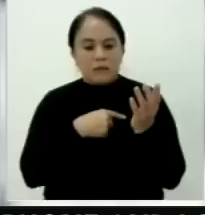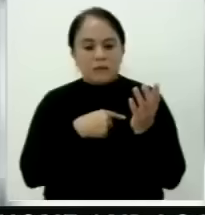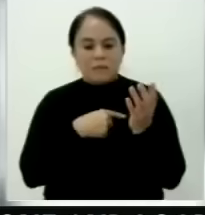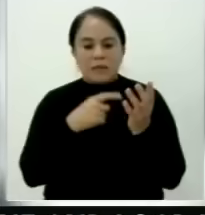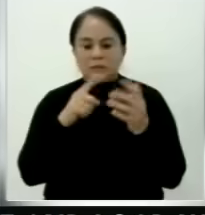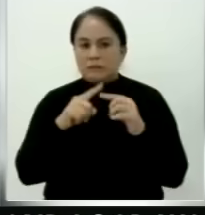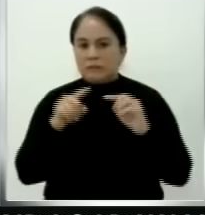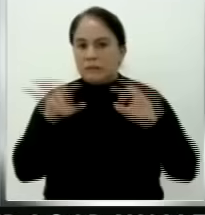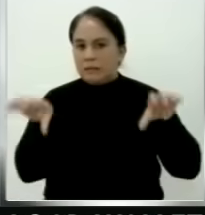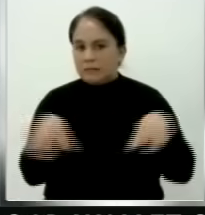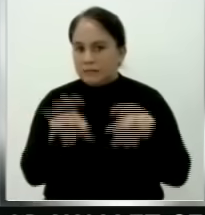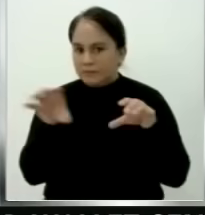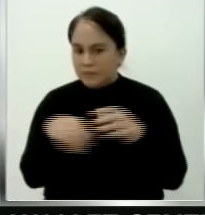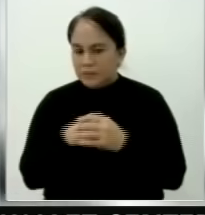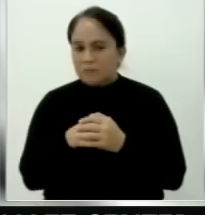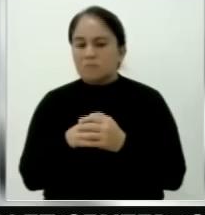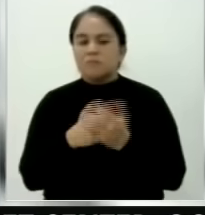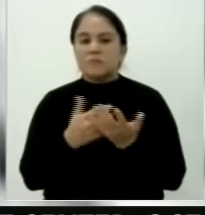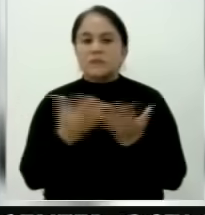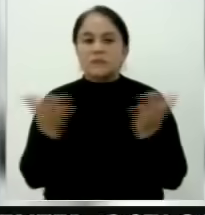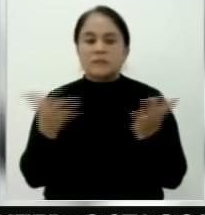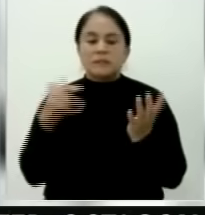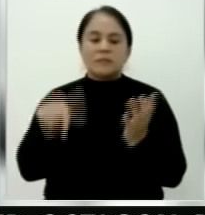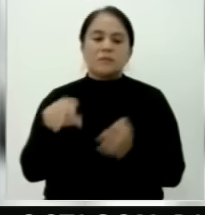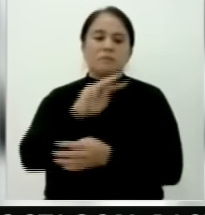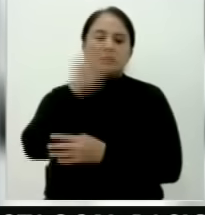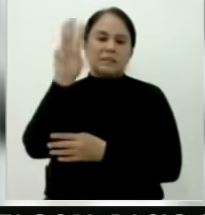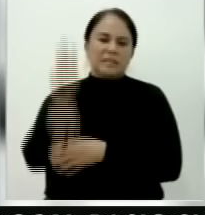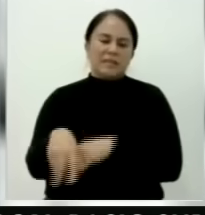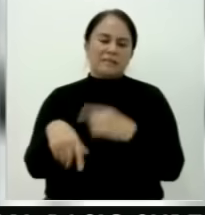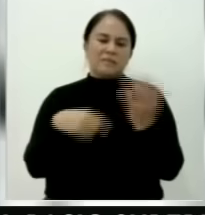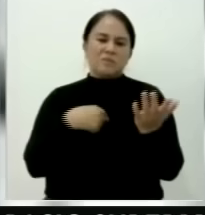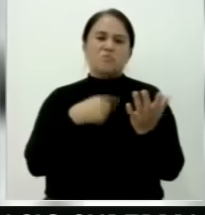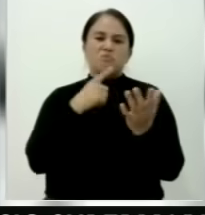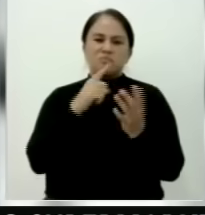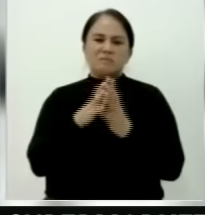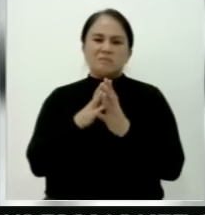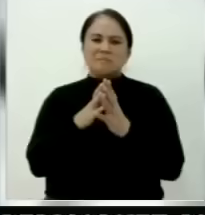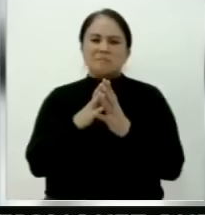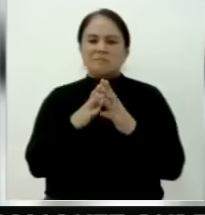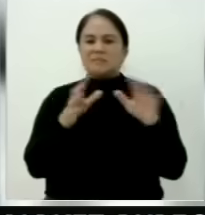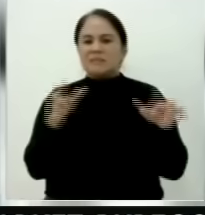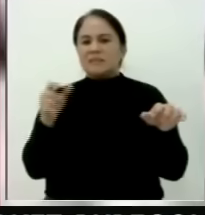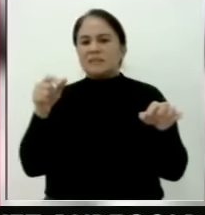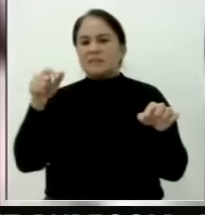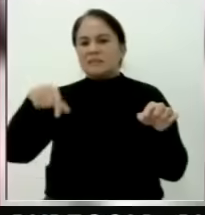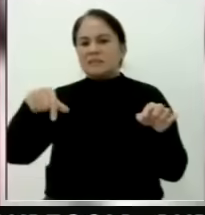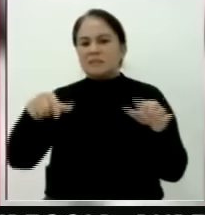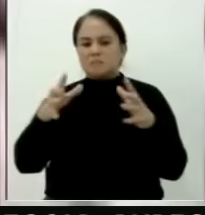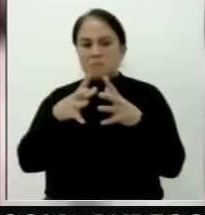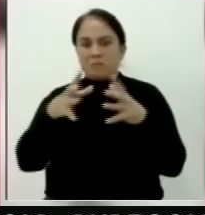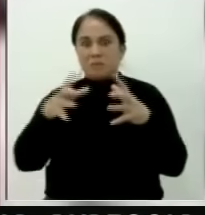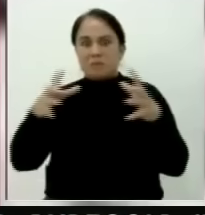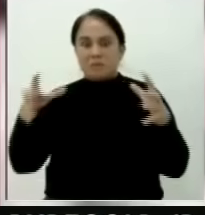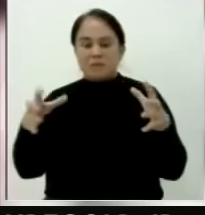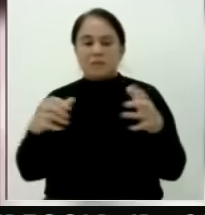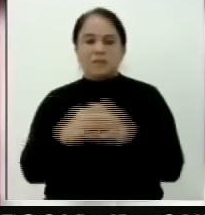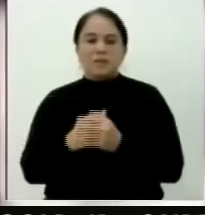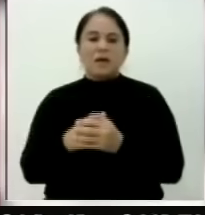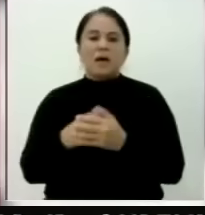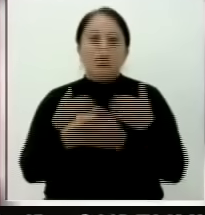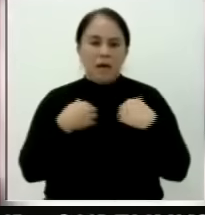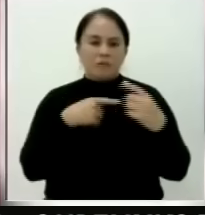activity. Especially ho dito sa Metro Manila. Medyo malaki yung ating statistics ngayon. Lumalaki siya. Isinilalim na sa